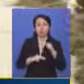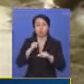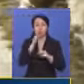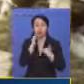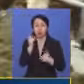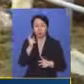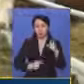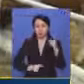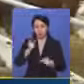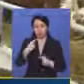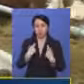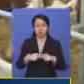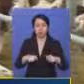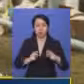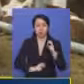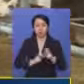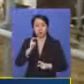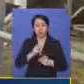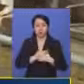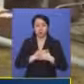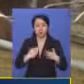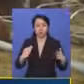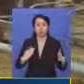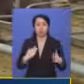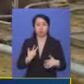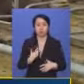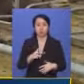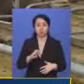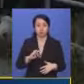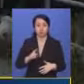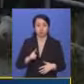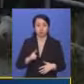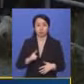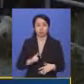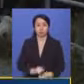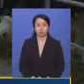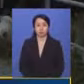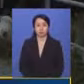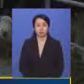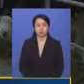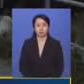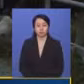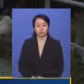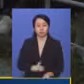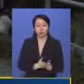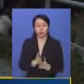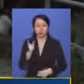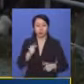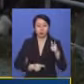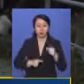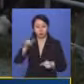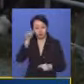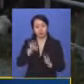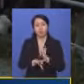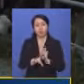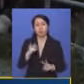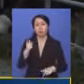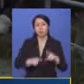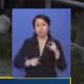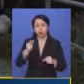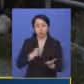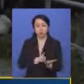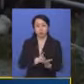современную молочно-товарную ферму. Объем инвестиций составил больше 3 миллиардов тенге. Направление животноводства выбрали именно молочное направление.